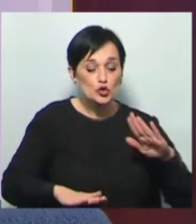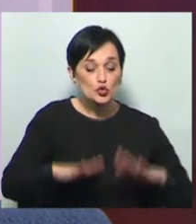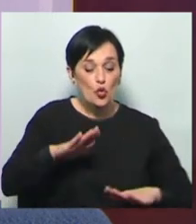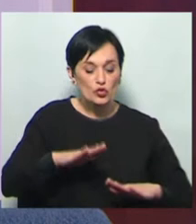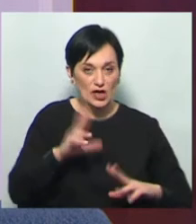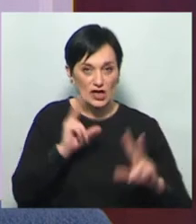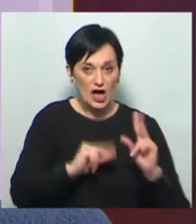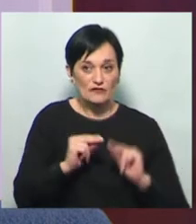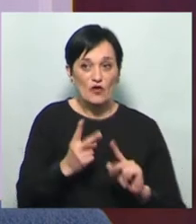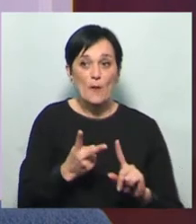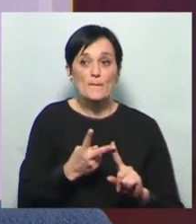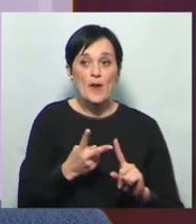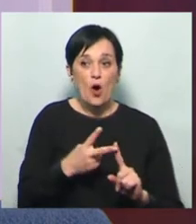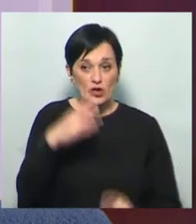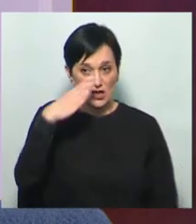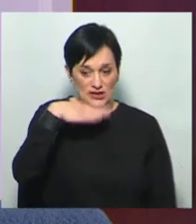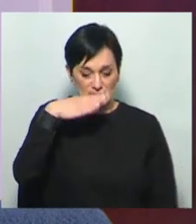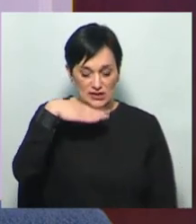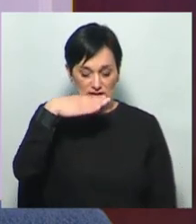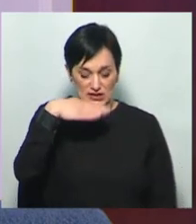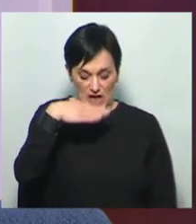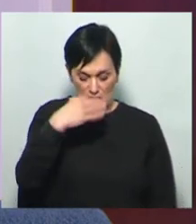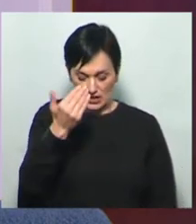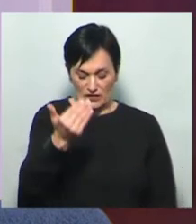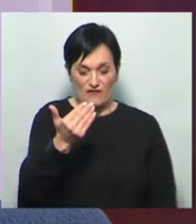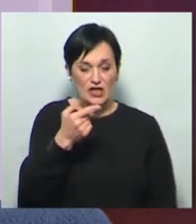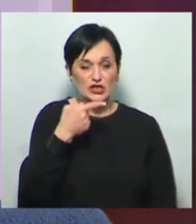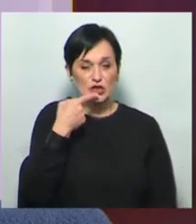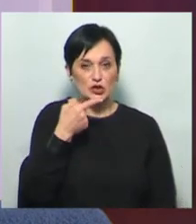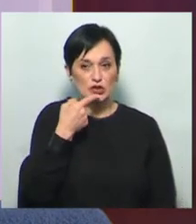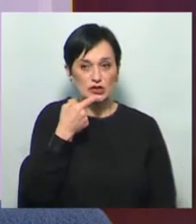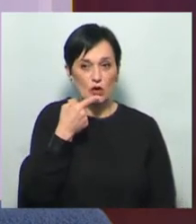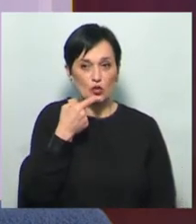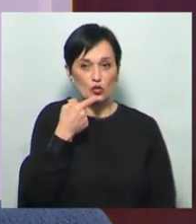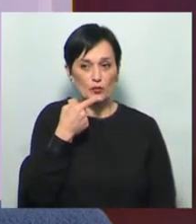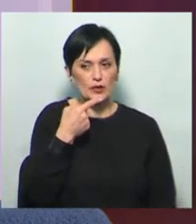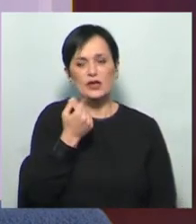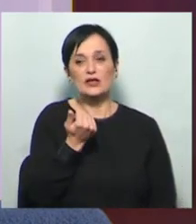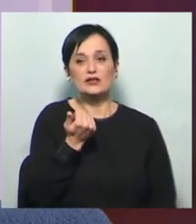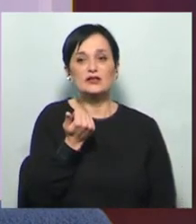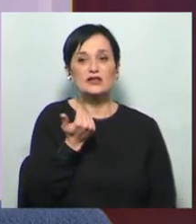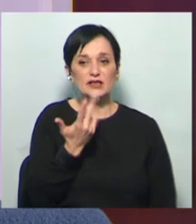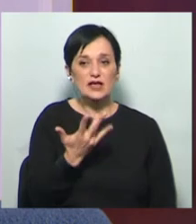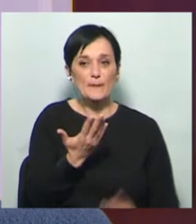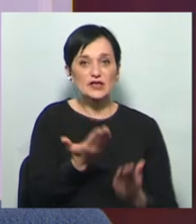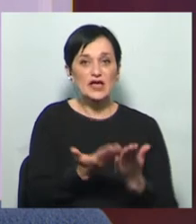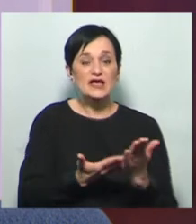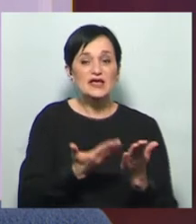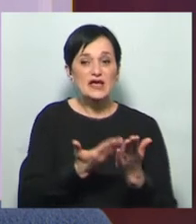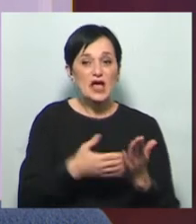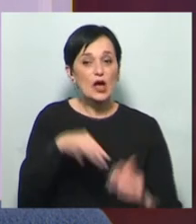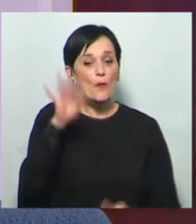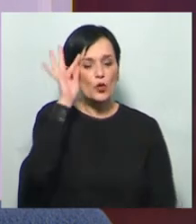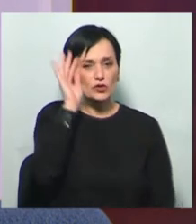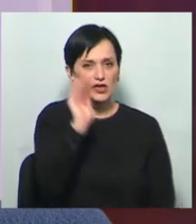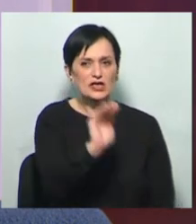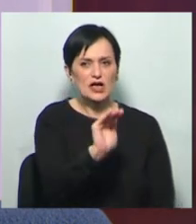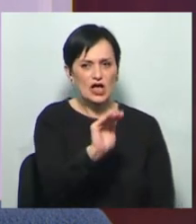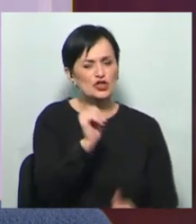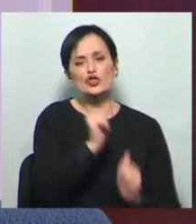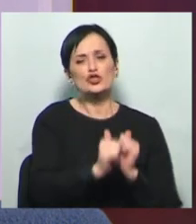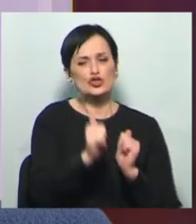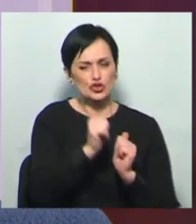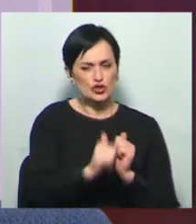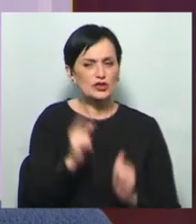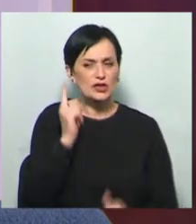გათვალისწინება. მეორე ეს იყო წყალი, რომელზედაც თქვენ ისაუბრებთ და მე რამდენიმე რეკომენდაციას გაგახსენებთ, რომელიც ხშირად გესმით